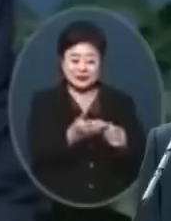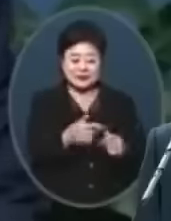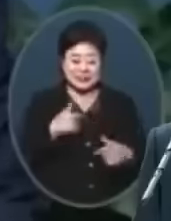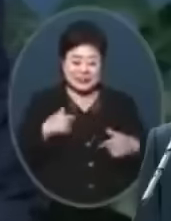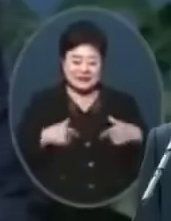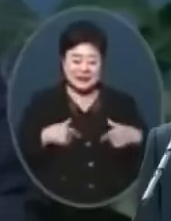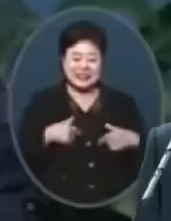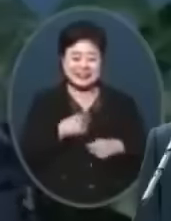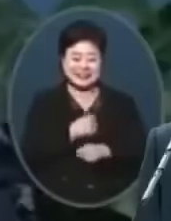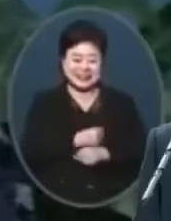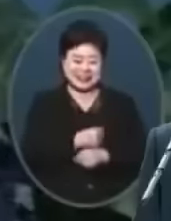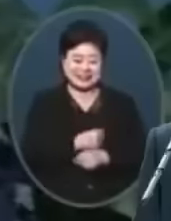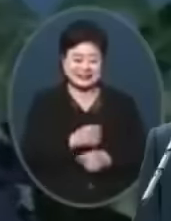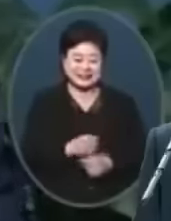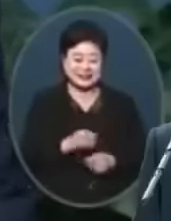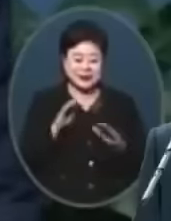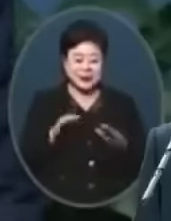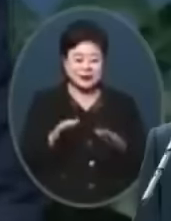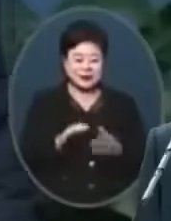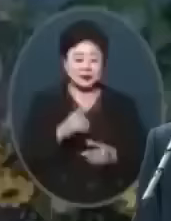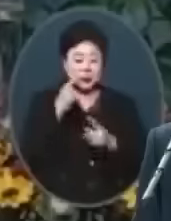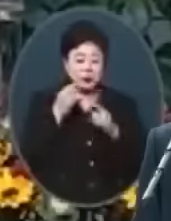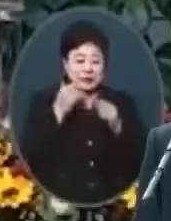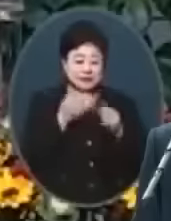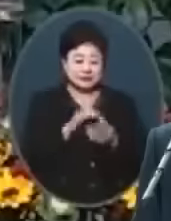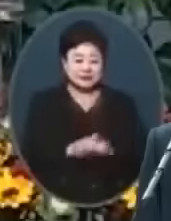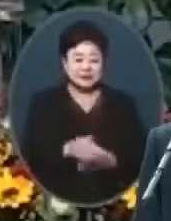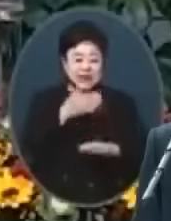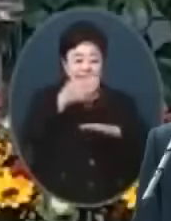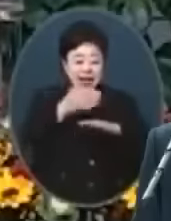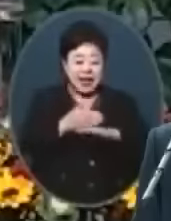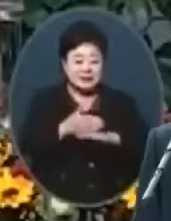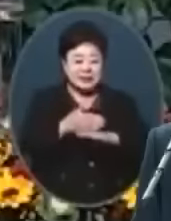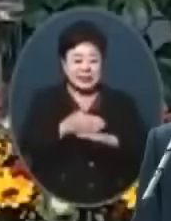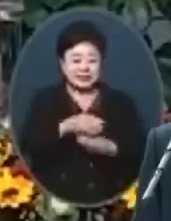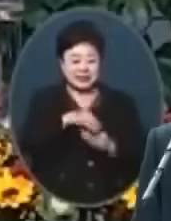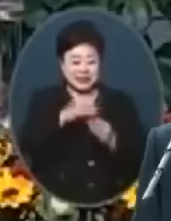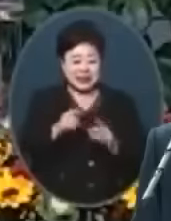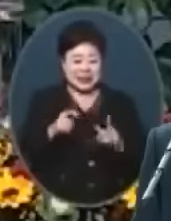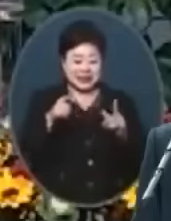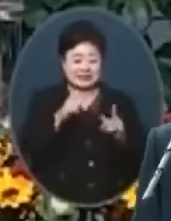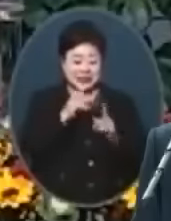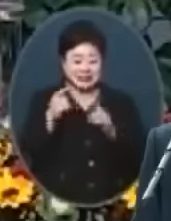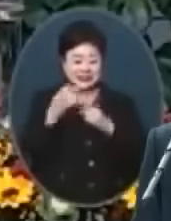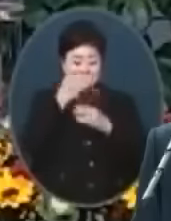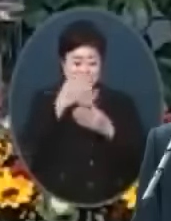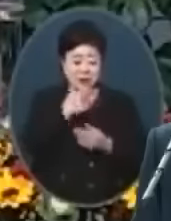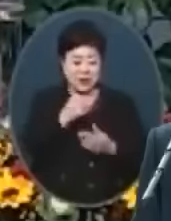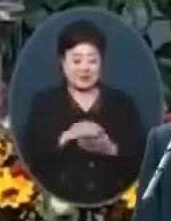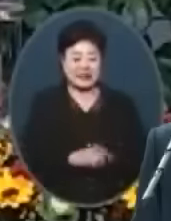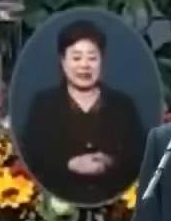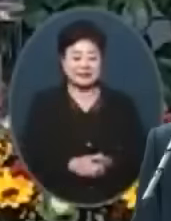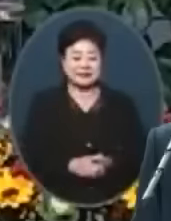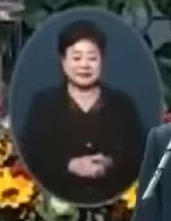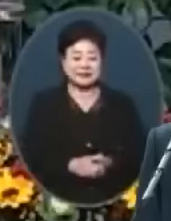기뻐하시는 것입니다. 오늘 저는 감사절이라는 제목으로 말씀을 나누고자